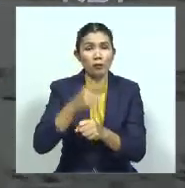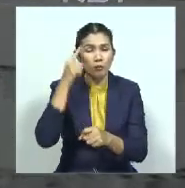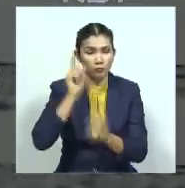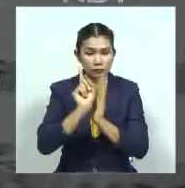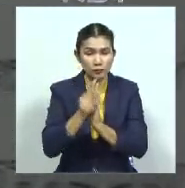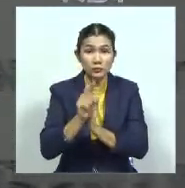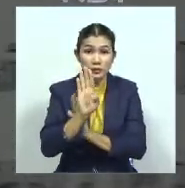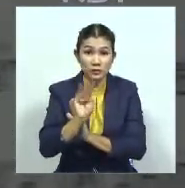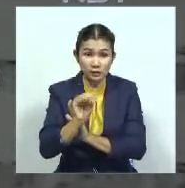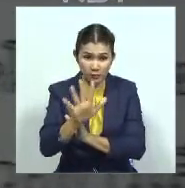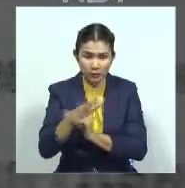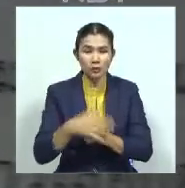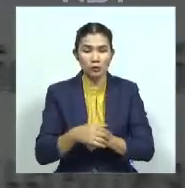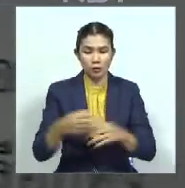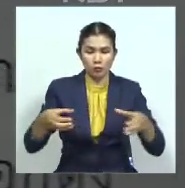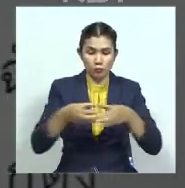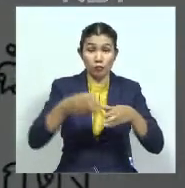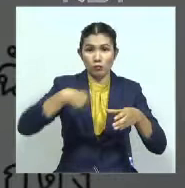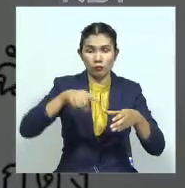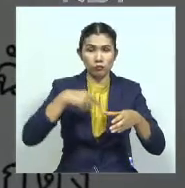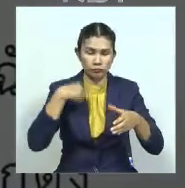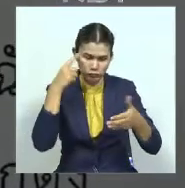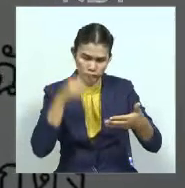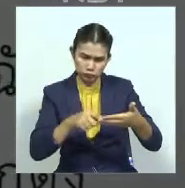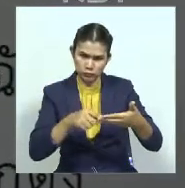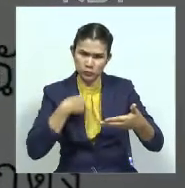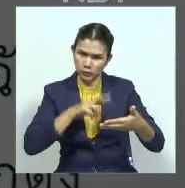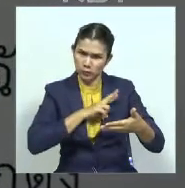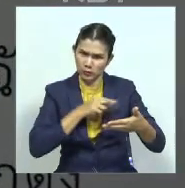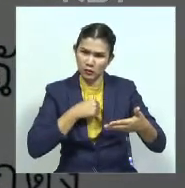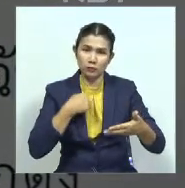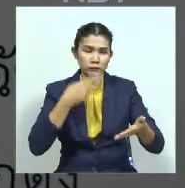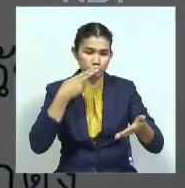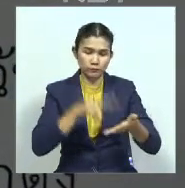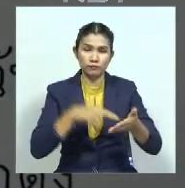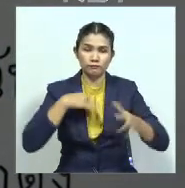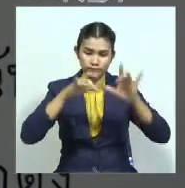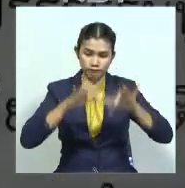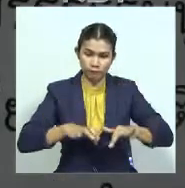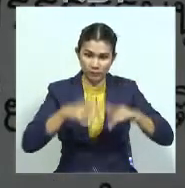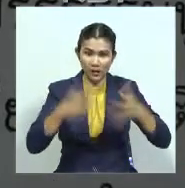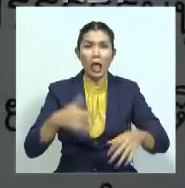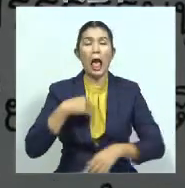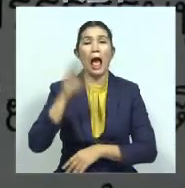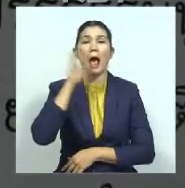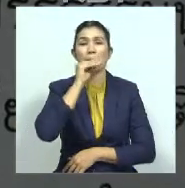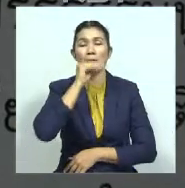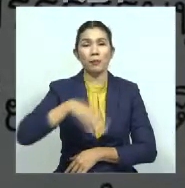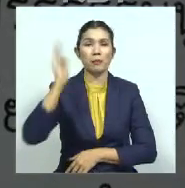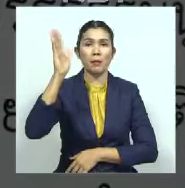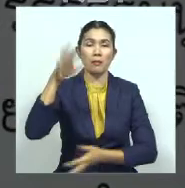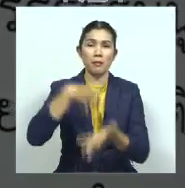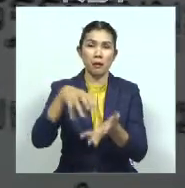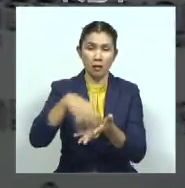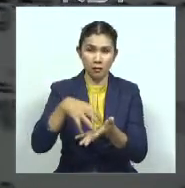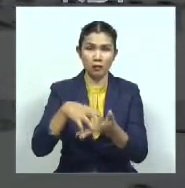าทีซึ่งองค์คณะตุลาการได้ทำความเห็นส่วนตนเป็นหนังสือพร้อมทั้งแถลงด้วยวาจาต่อที่ประชุมและ